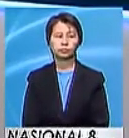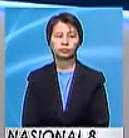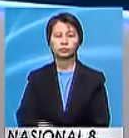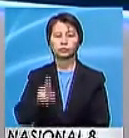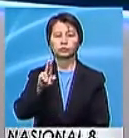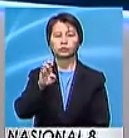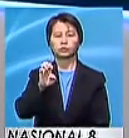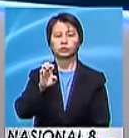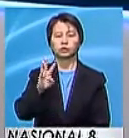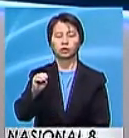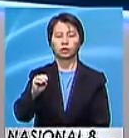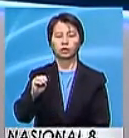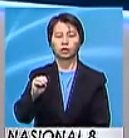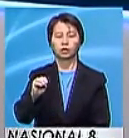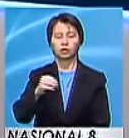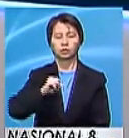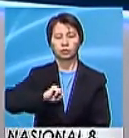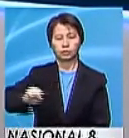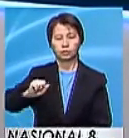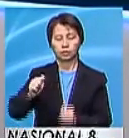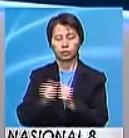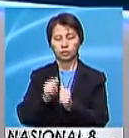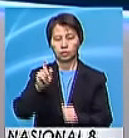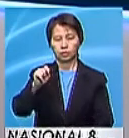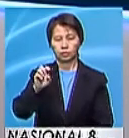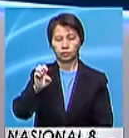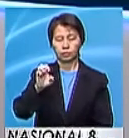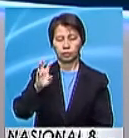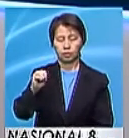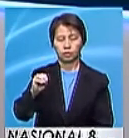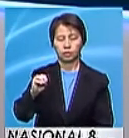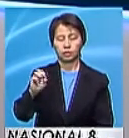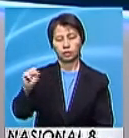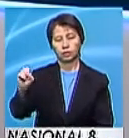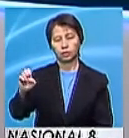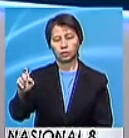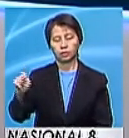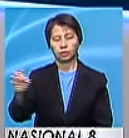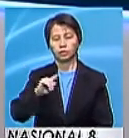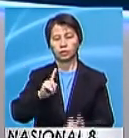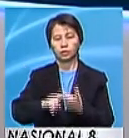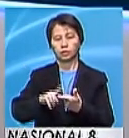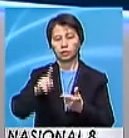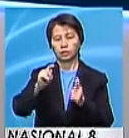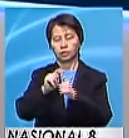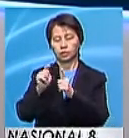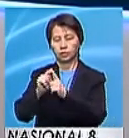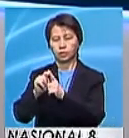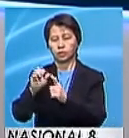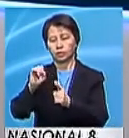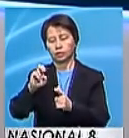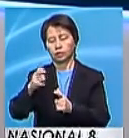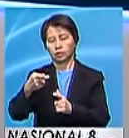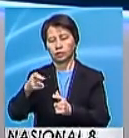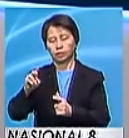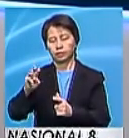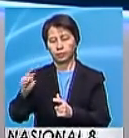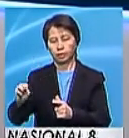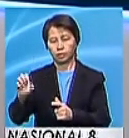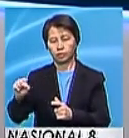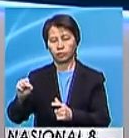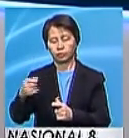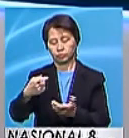UEM Sunrise Agenta TMS Sdn Bhd, UEM Set dan Township Management Services Sdn Bhd TMS